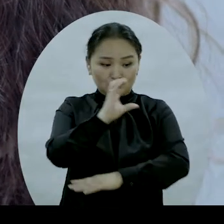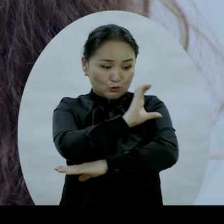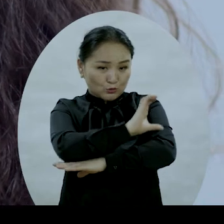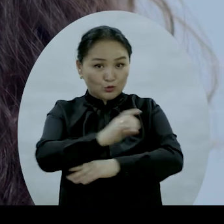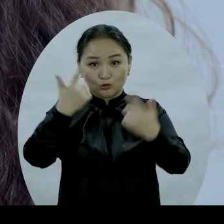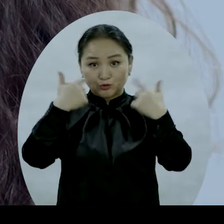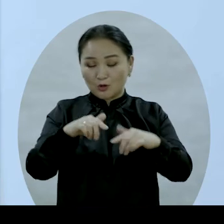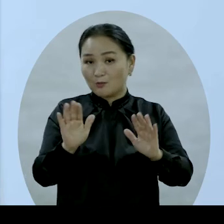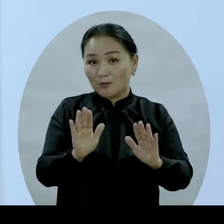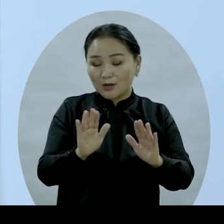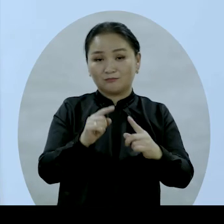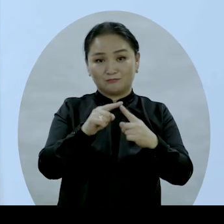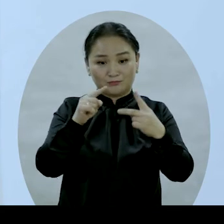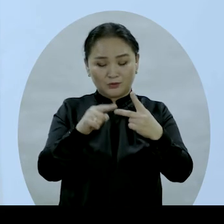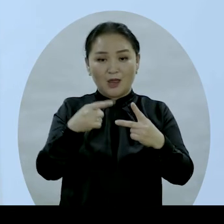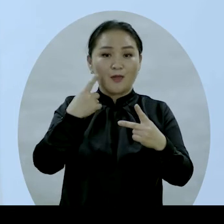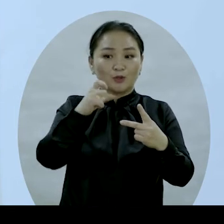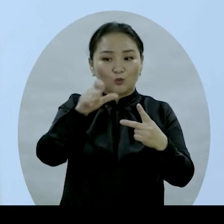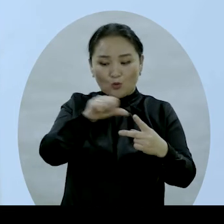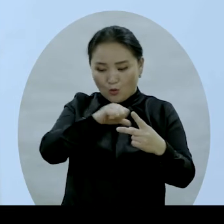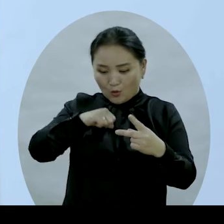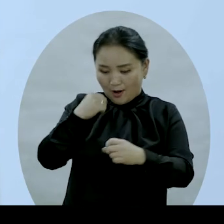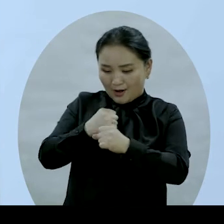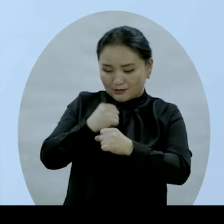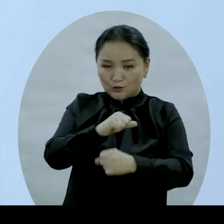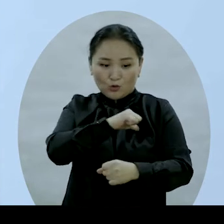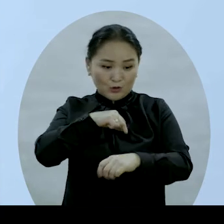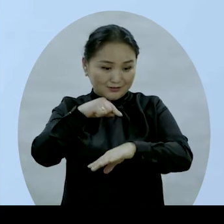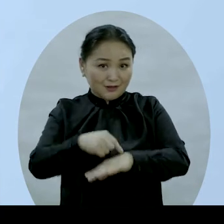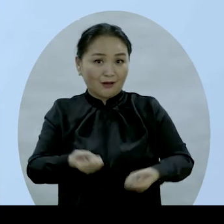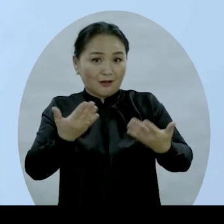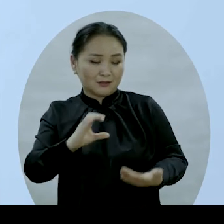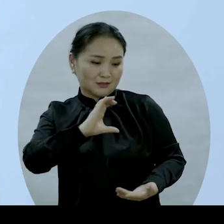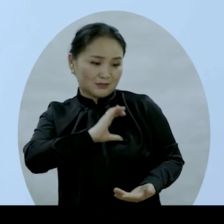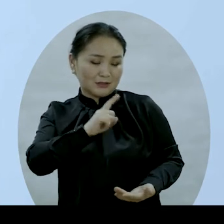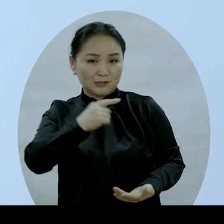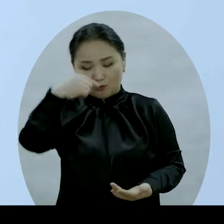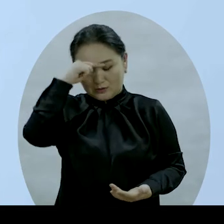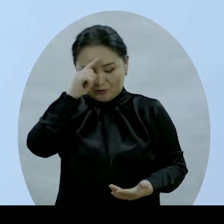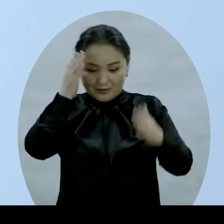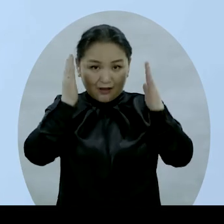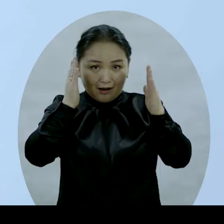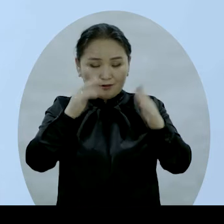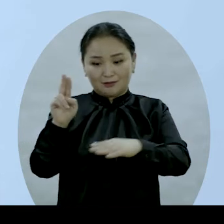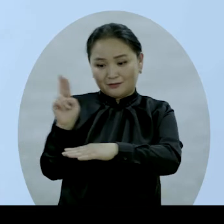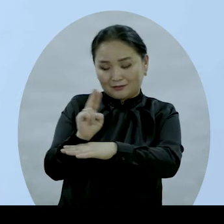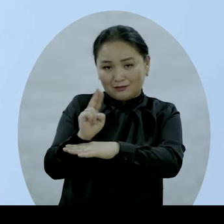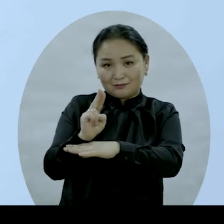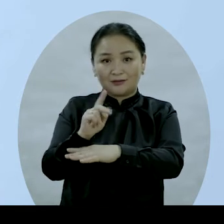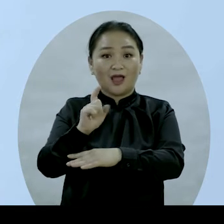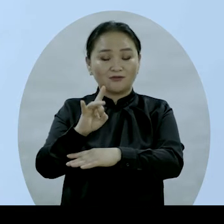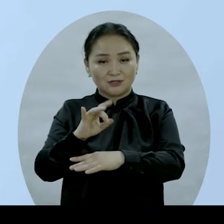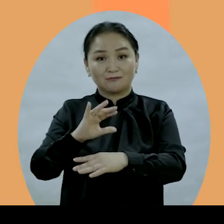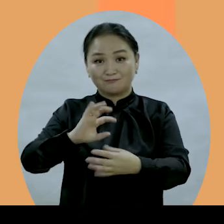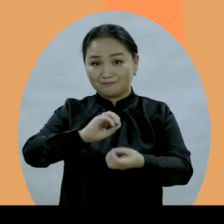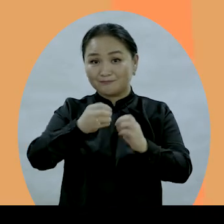зохион байгуулалт зогсохгүй, эмэгтэйчүүд өөртөөгөө ажиллах, өөртөө цаг гаргаж, өөрийн сэтгэл зүйн эрүүл мэндэд анхаарах дадал хэвшлийг бий болгох